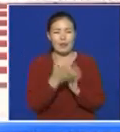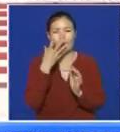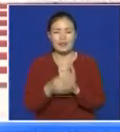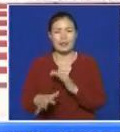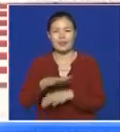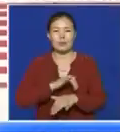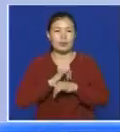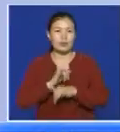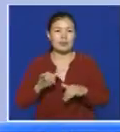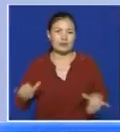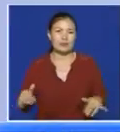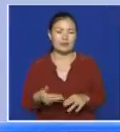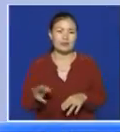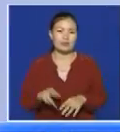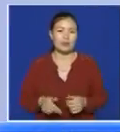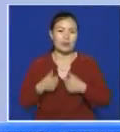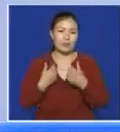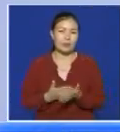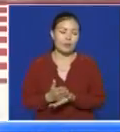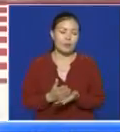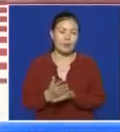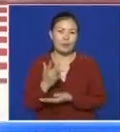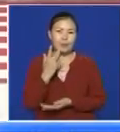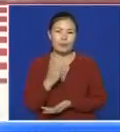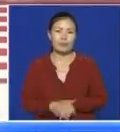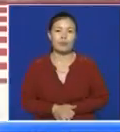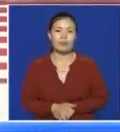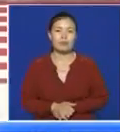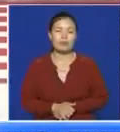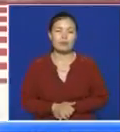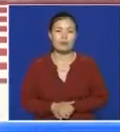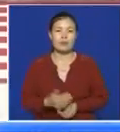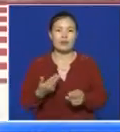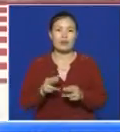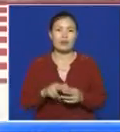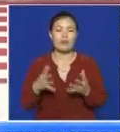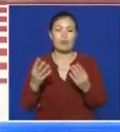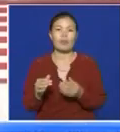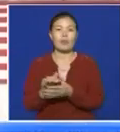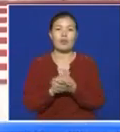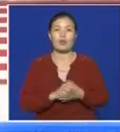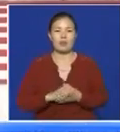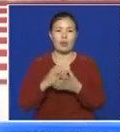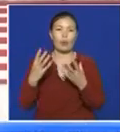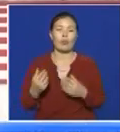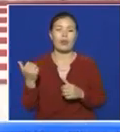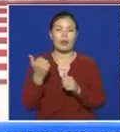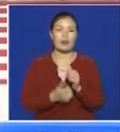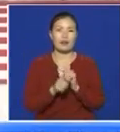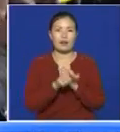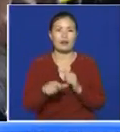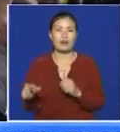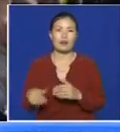өңірдің дамуына өз үлесін қосып, аян еңбектеніп келеді. Бұл күн бірлік күні, татулық күні, әр қайсымыз